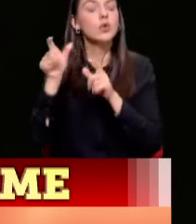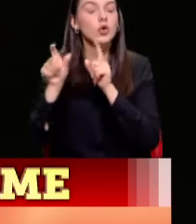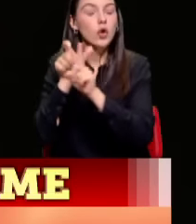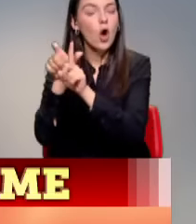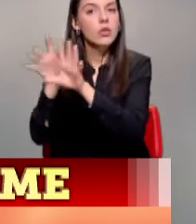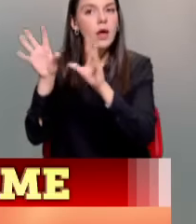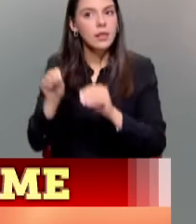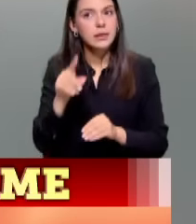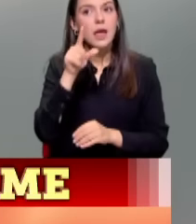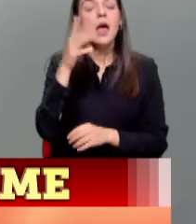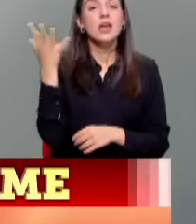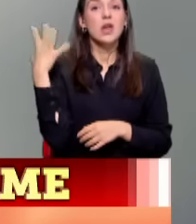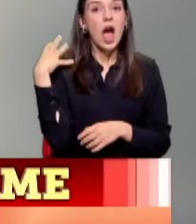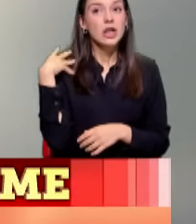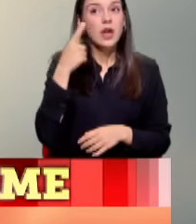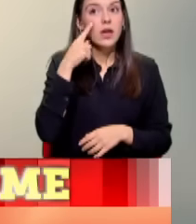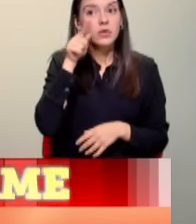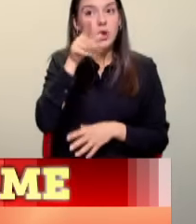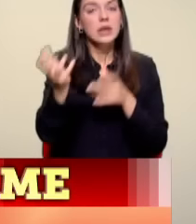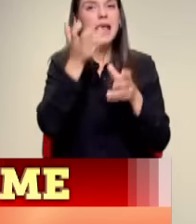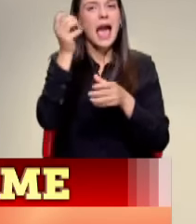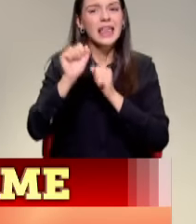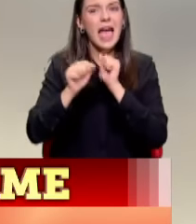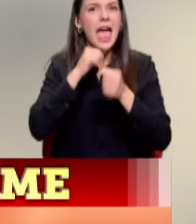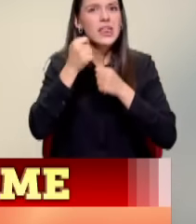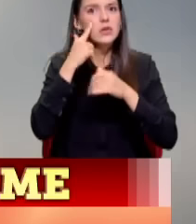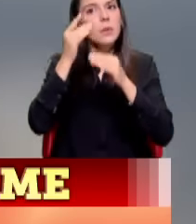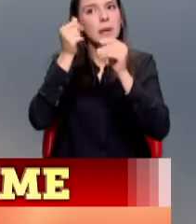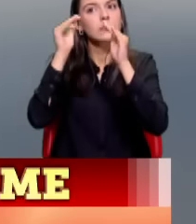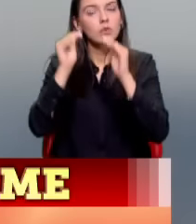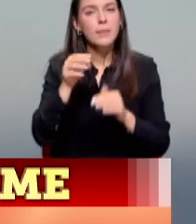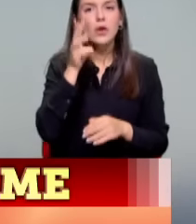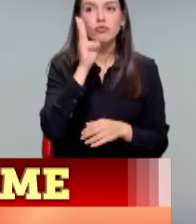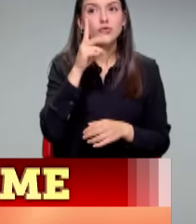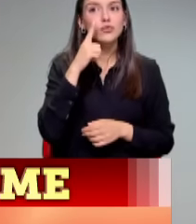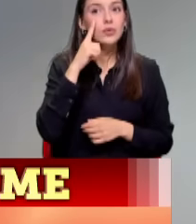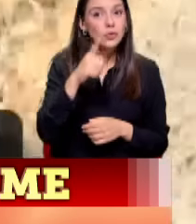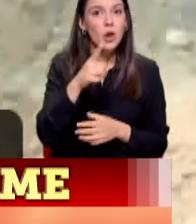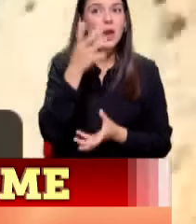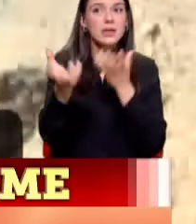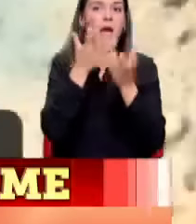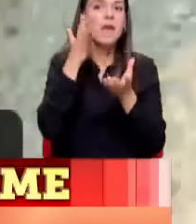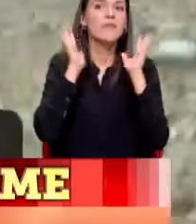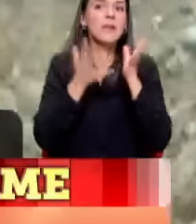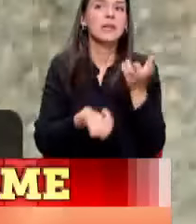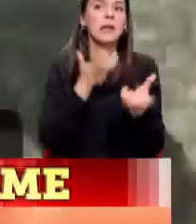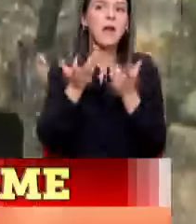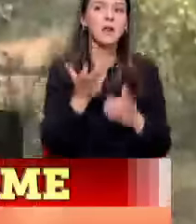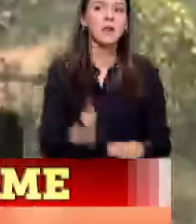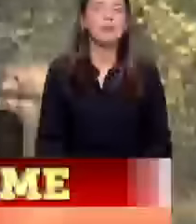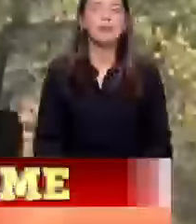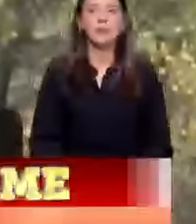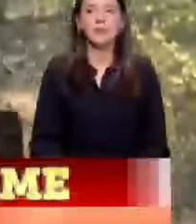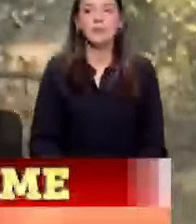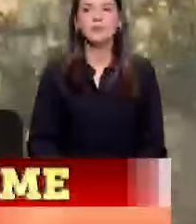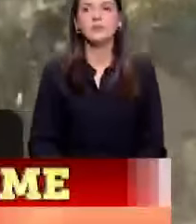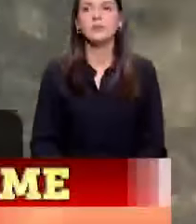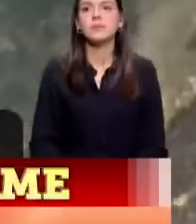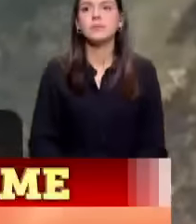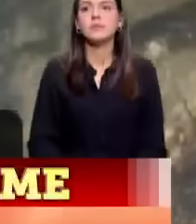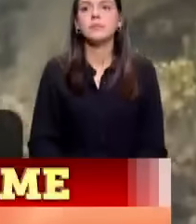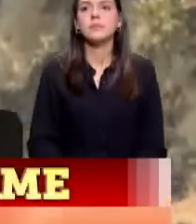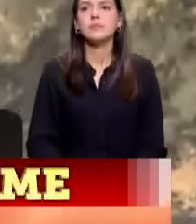enerjisi düşürüldü dördüncü gününde. Ancak üç gün boyunca ormanları yaktı, yerleşim yerlerine ulaştı. Hayrettin abi çık. Bak yükseliyor, alev